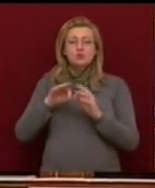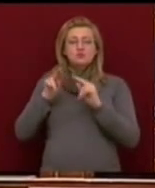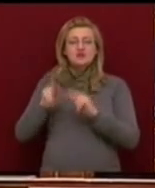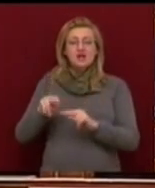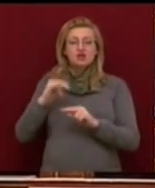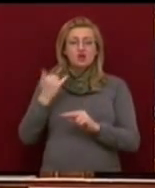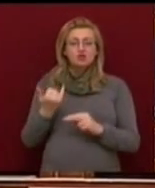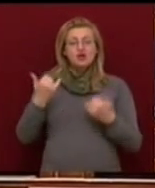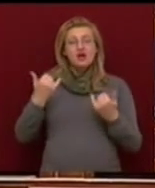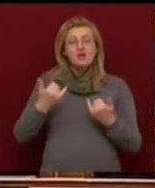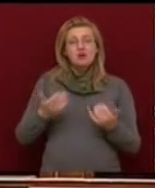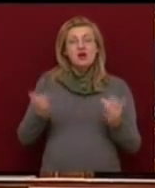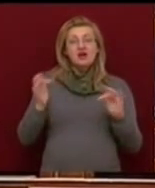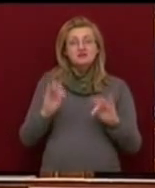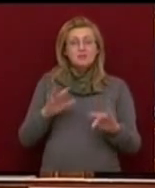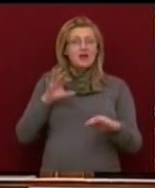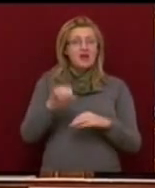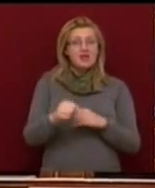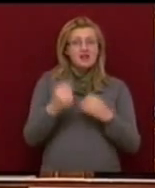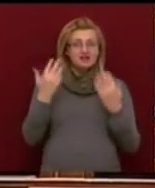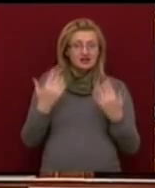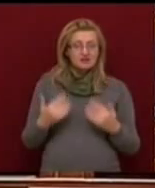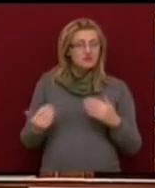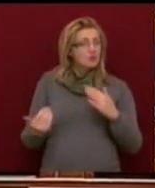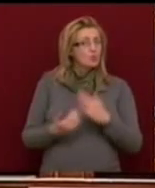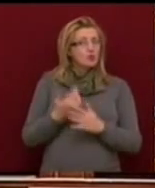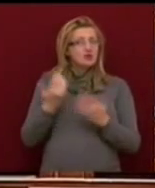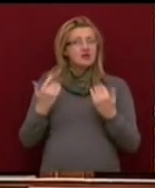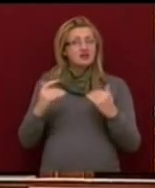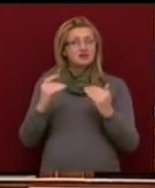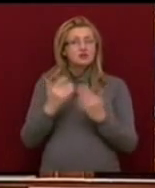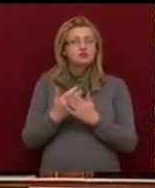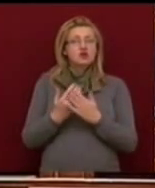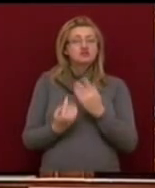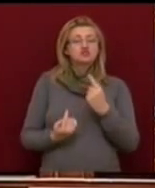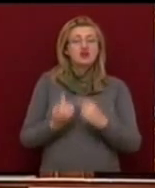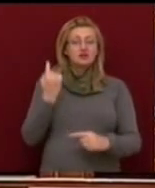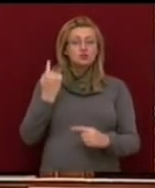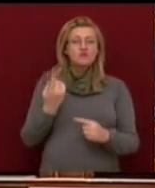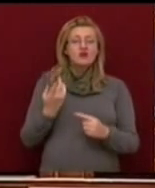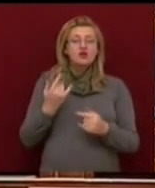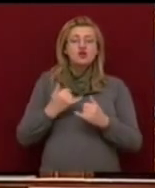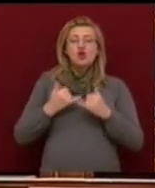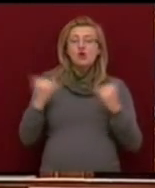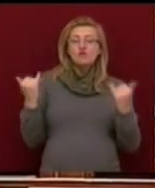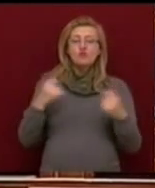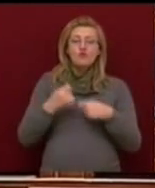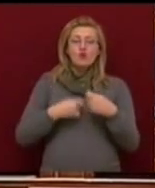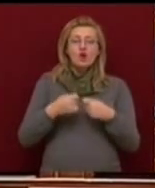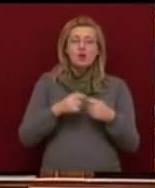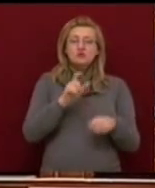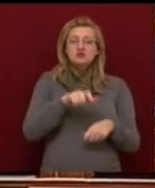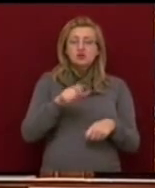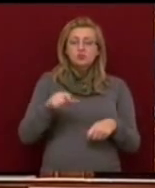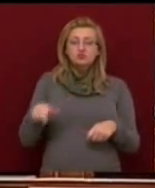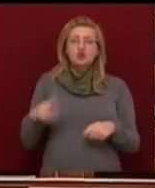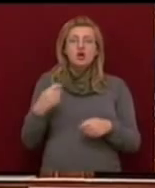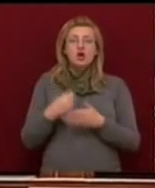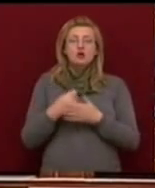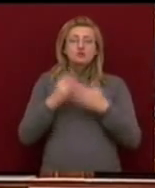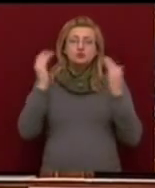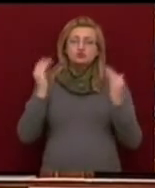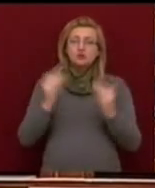helyzetben az elért eredményeket, az újraindított gazdasági növekedést, a javuló foglalkoztatottságot, az